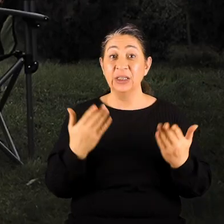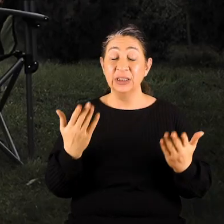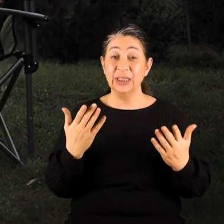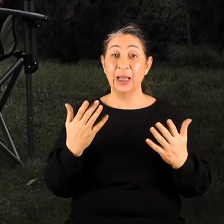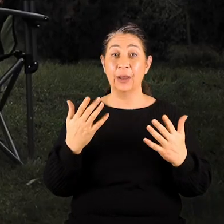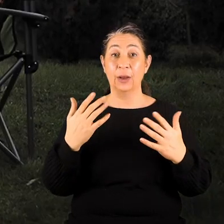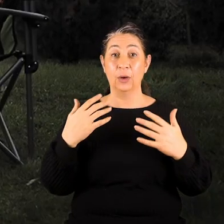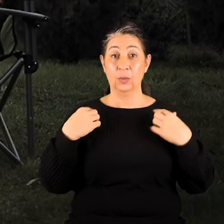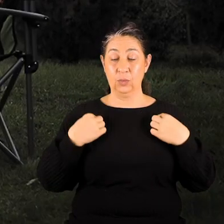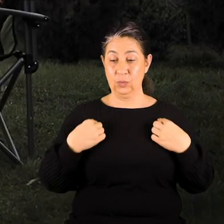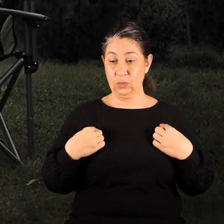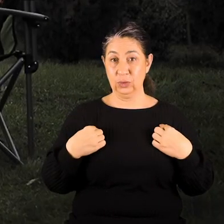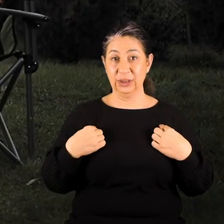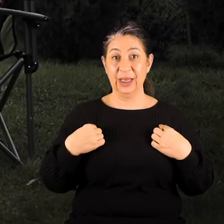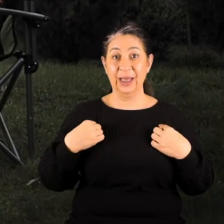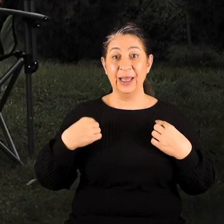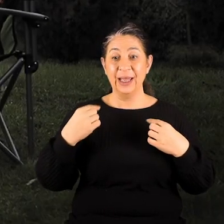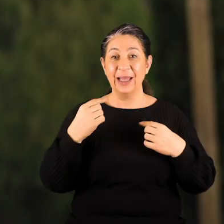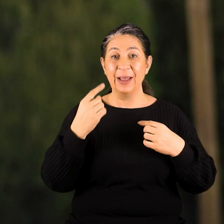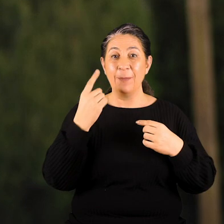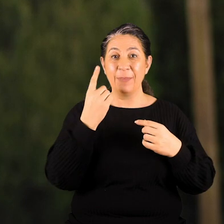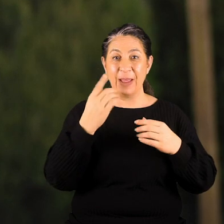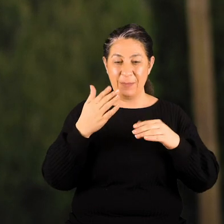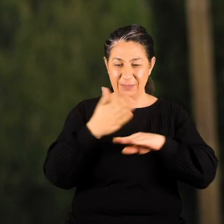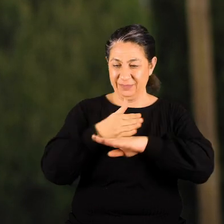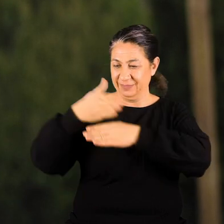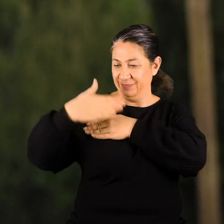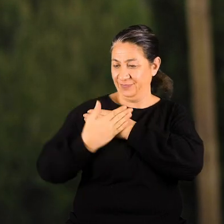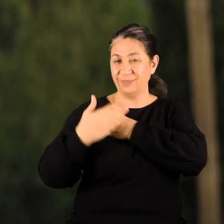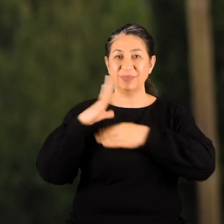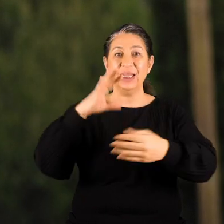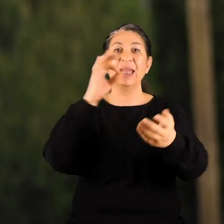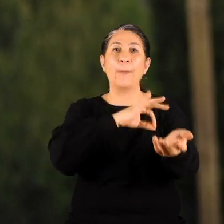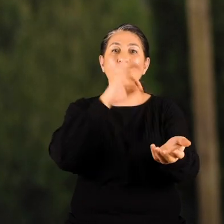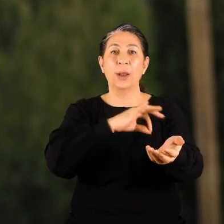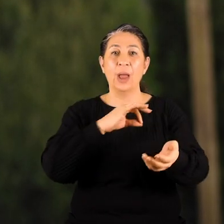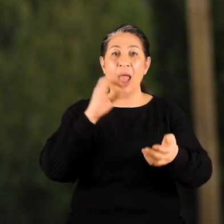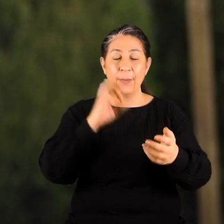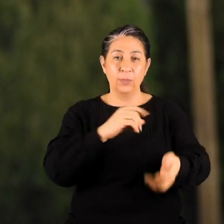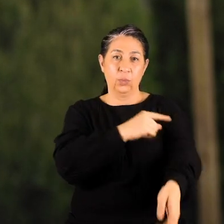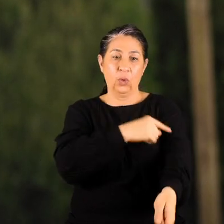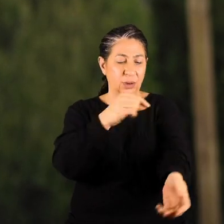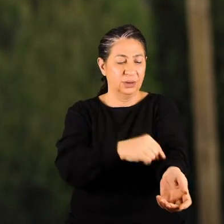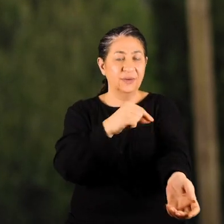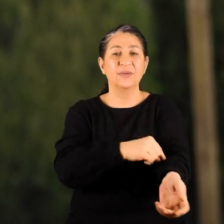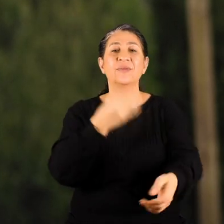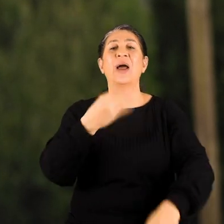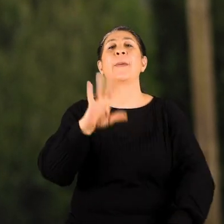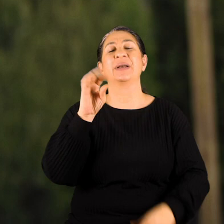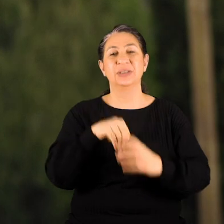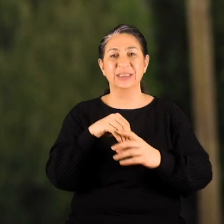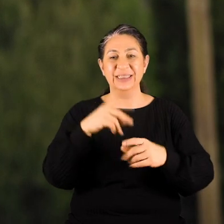port takılı, burada direkt kemoterapi vermek için bir alet takıyorlar kemoterapide. Her seferinde kolundan vermek için